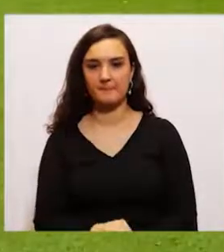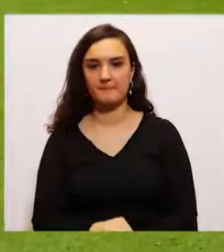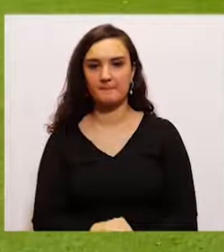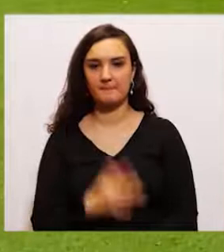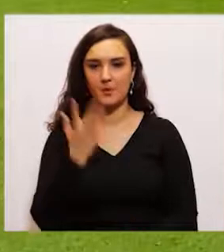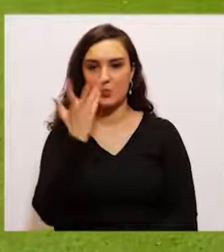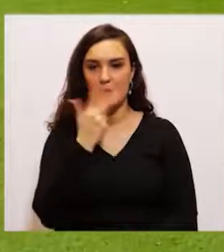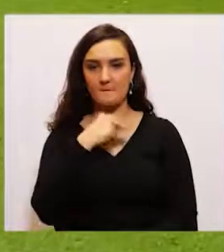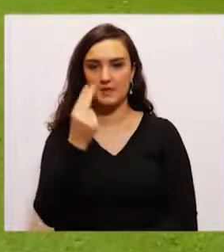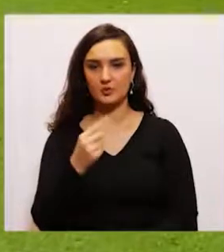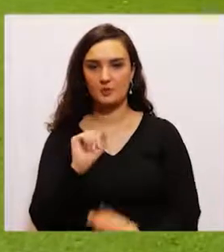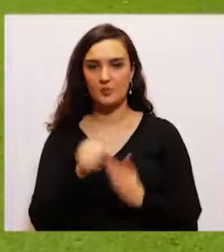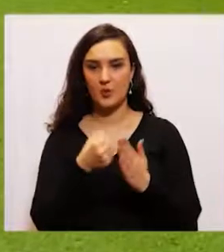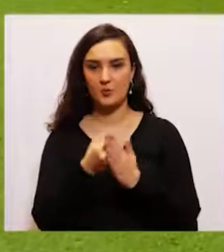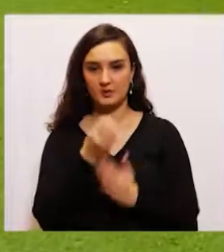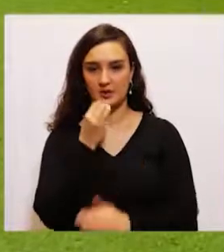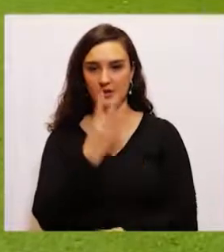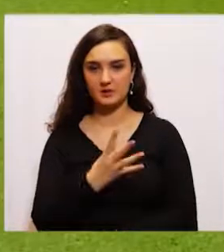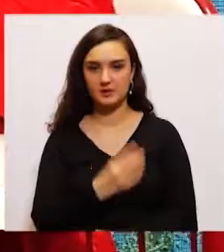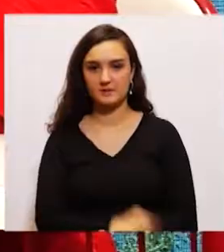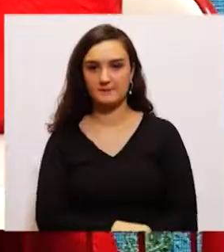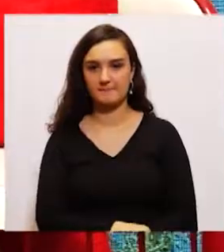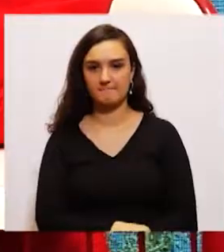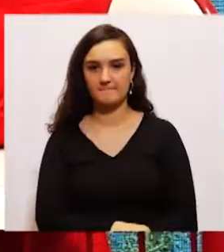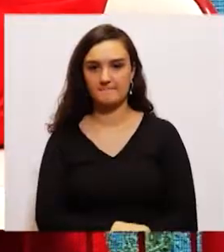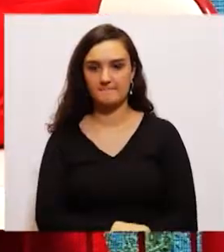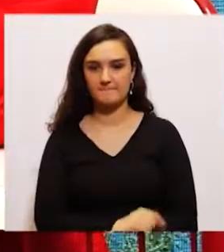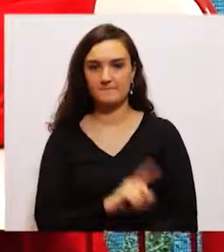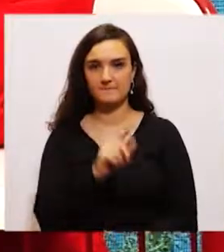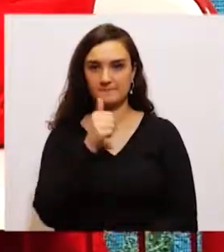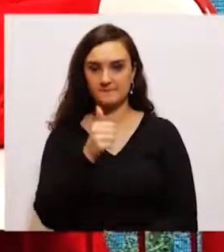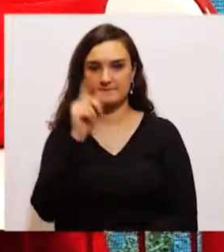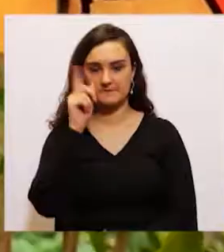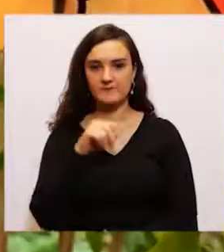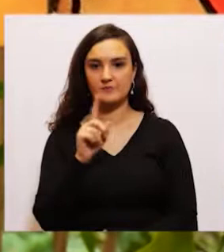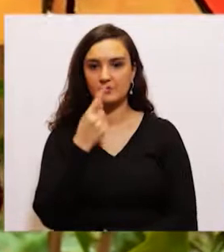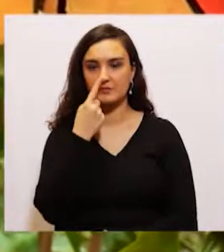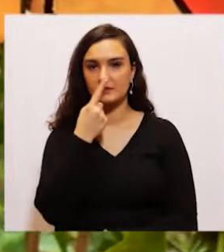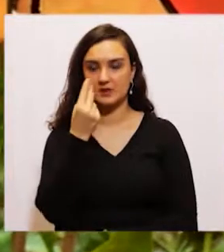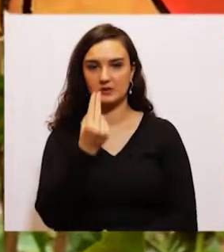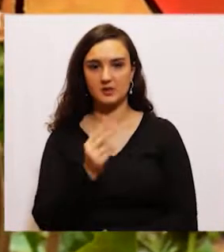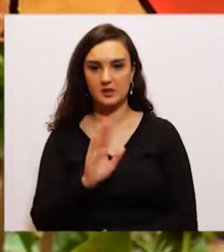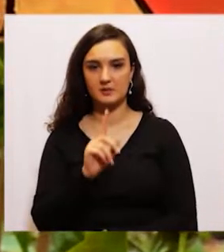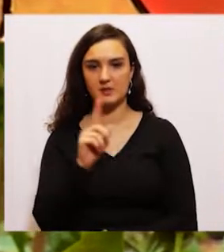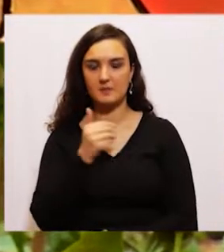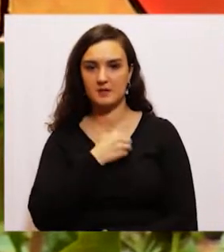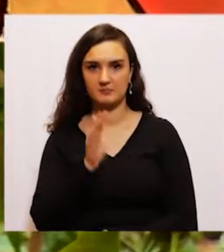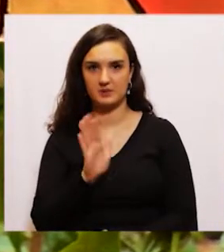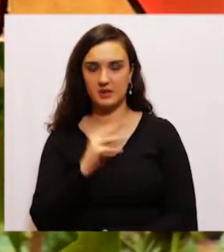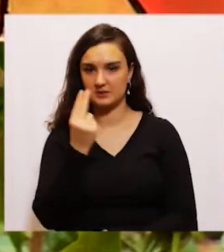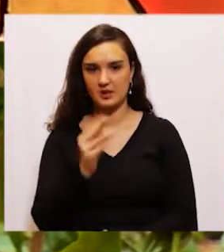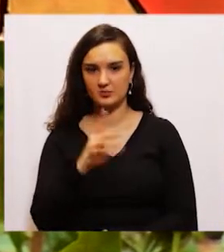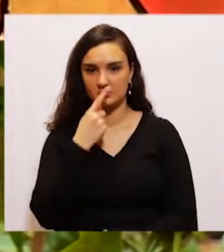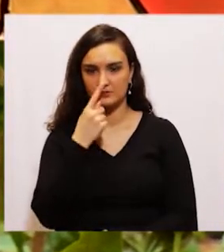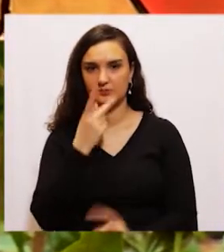თუ აფერადებ ბოლომდე კარგი რა კარგი ეცი რა ვიცი რომ ცხვირი არ დახატე მაგრამ არ მინდა არ დახატე ხა